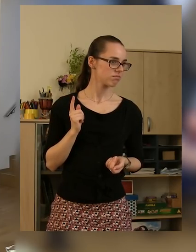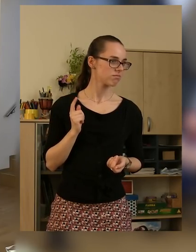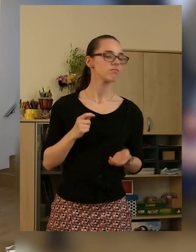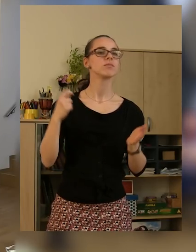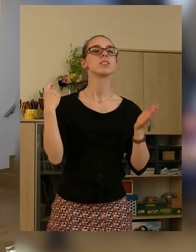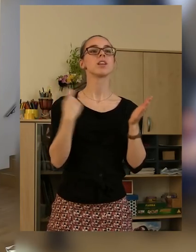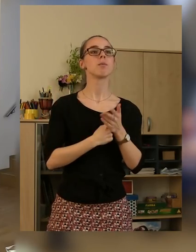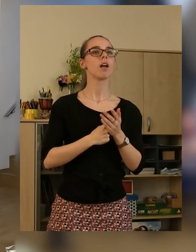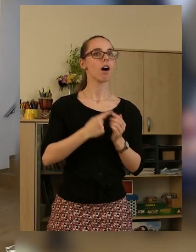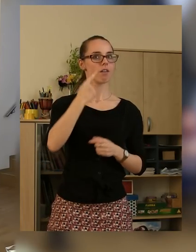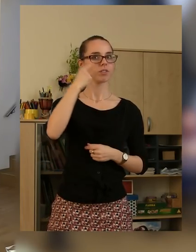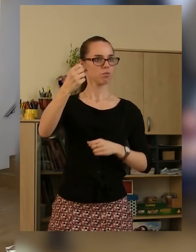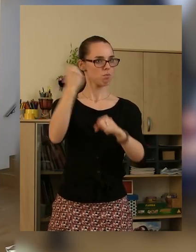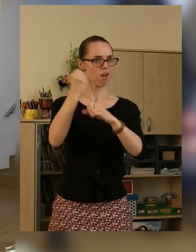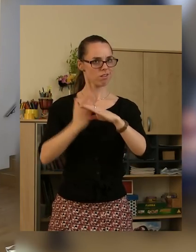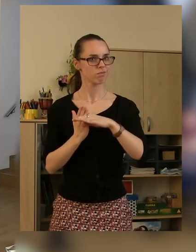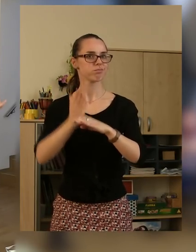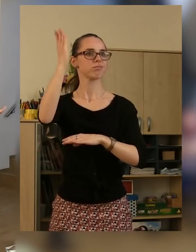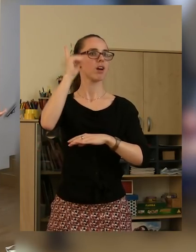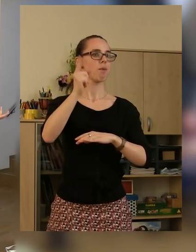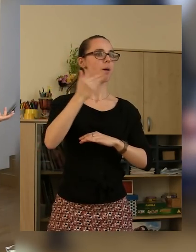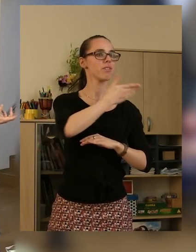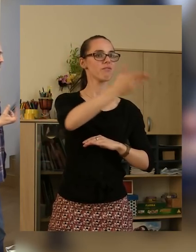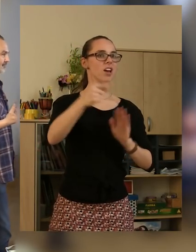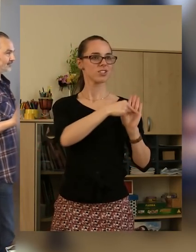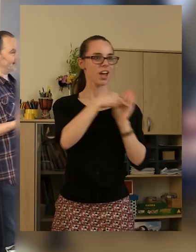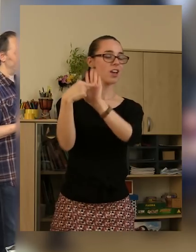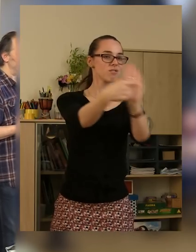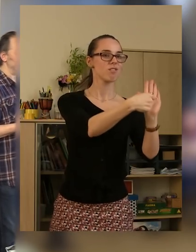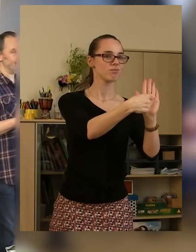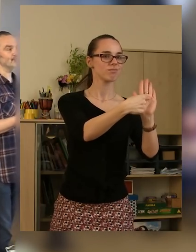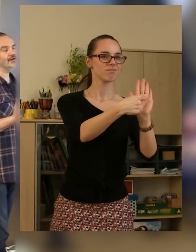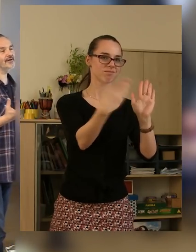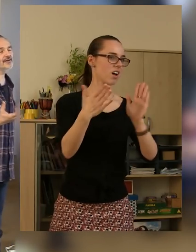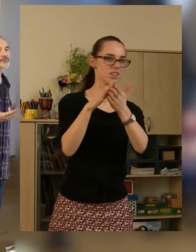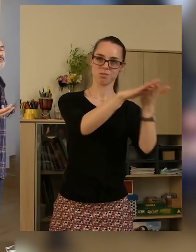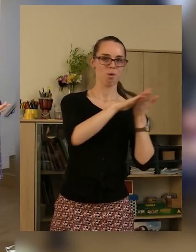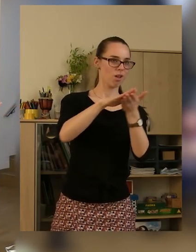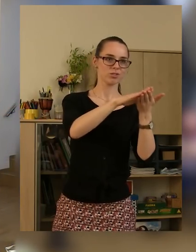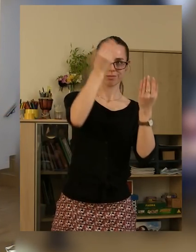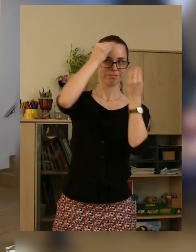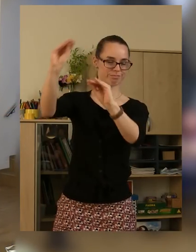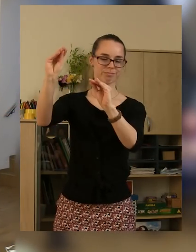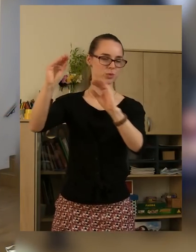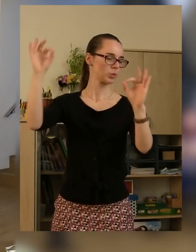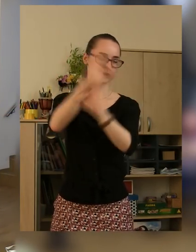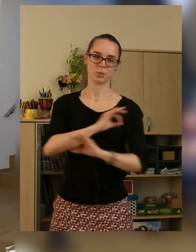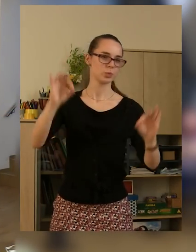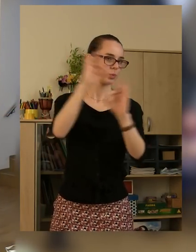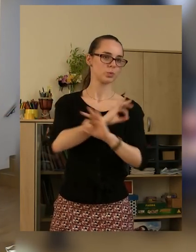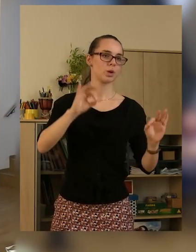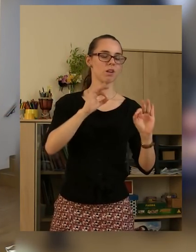Ačkoliv by to tak mělo být, tomu se říká nepochopený genius. Zneuznaný genius. A tenhle člověk